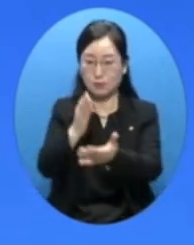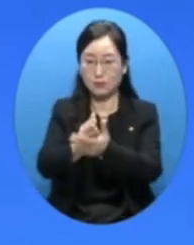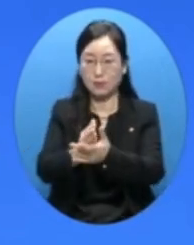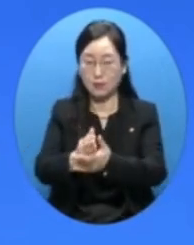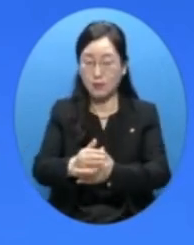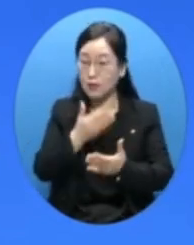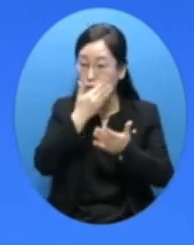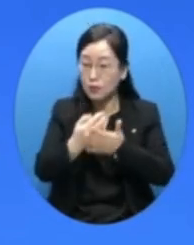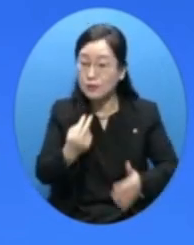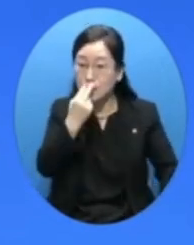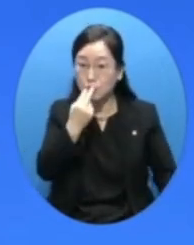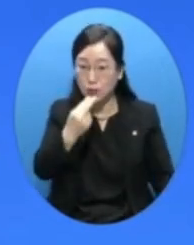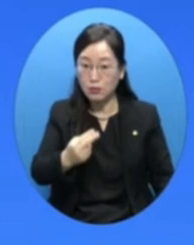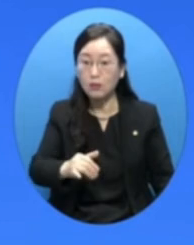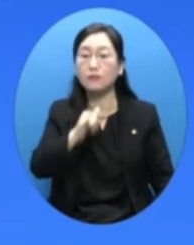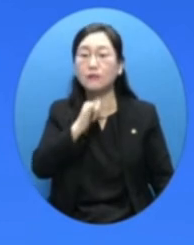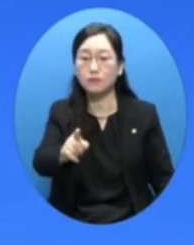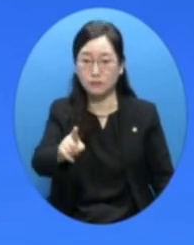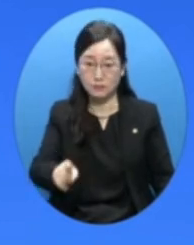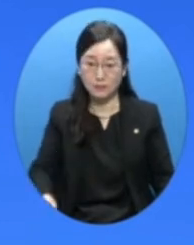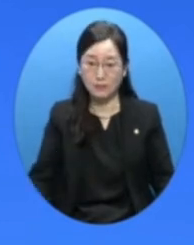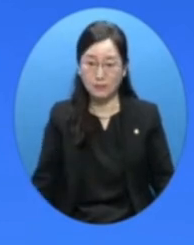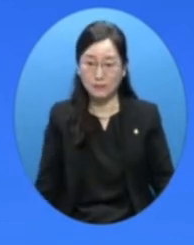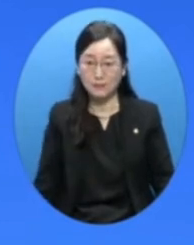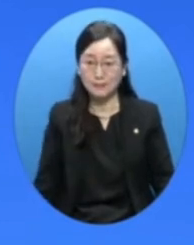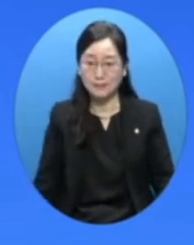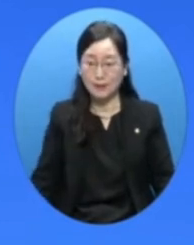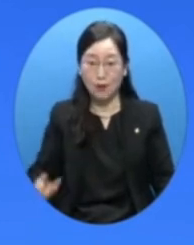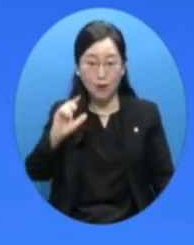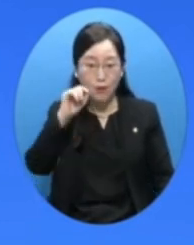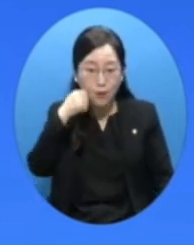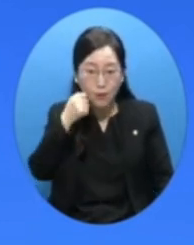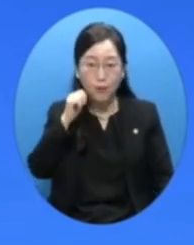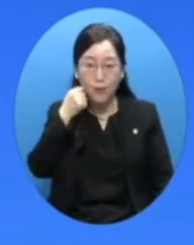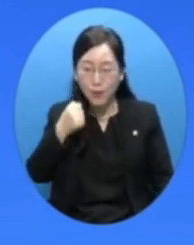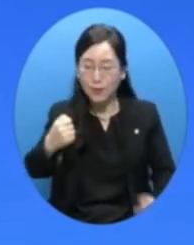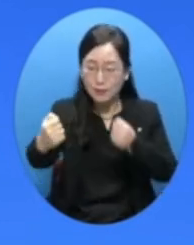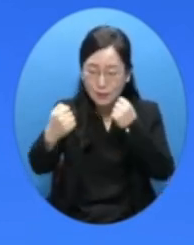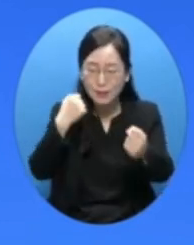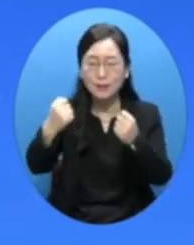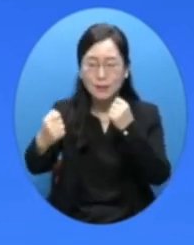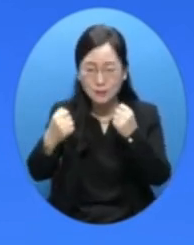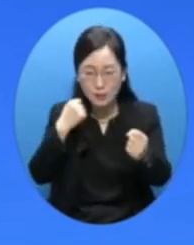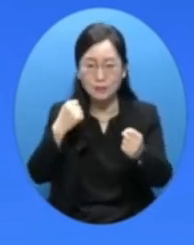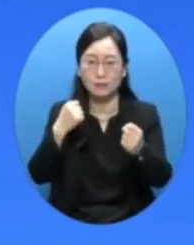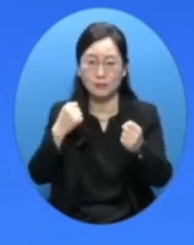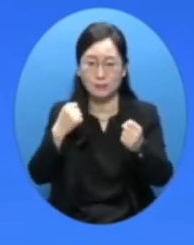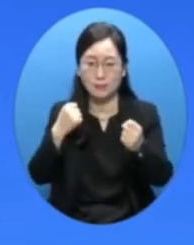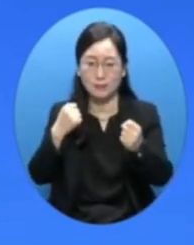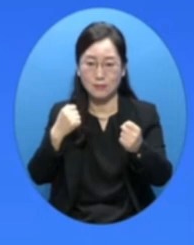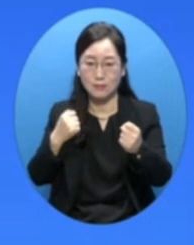귀한 생명을 왜 스스로 끊습니까? 그 어려움에 처했다고 할지라도